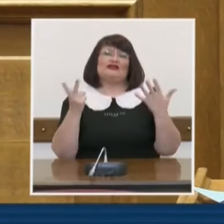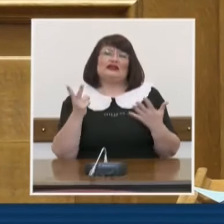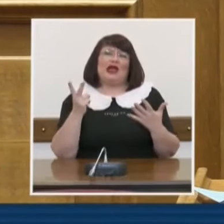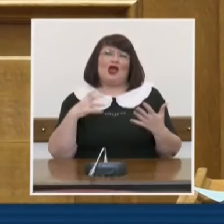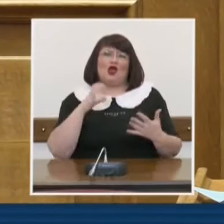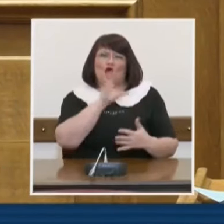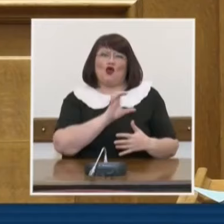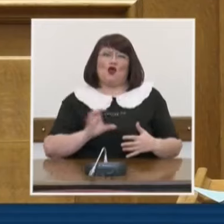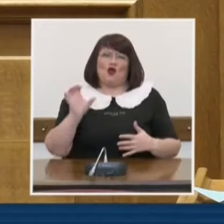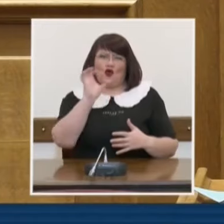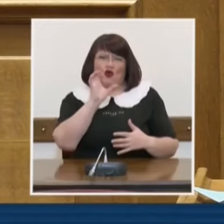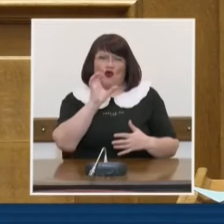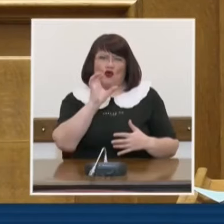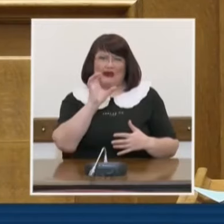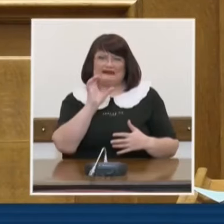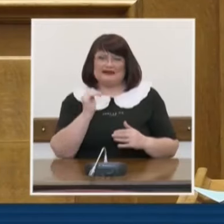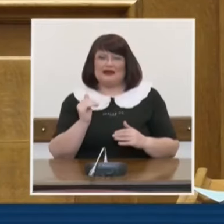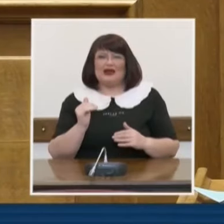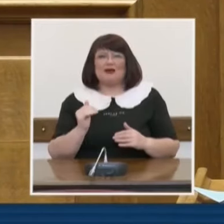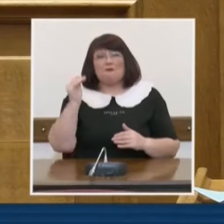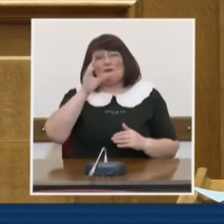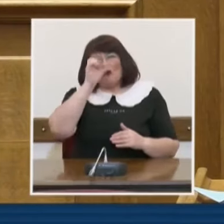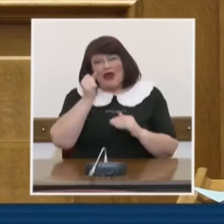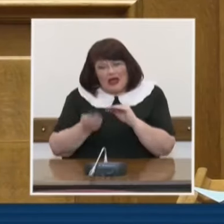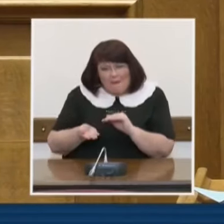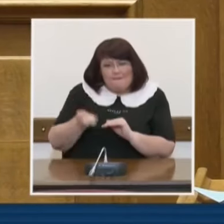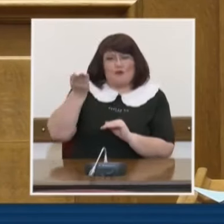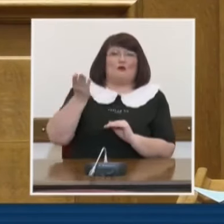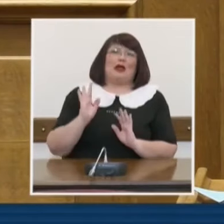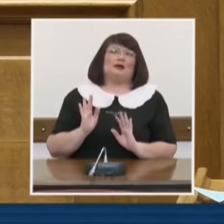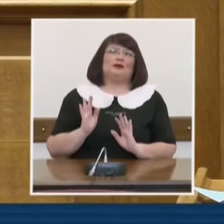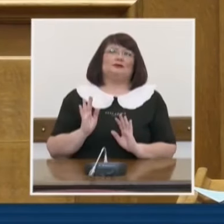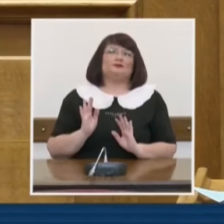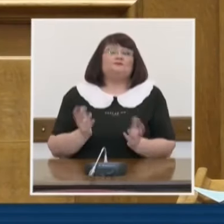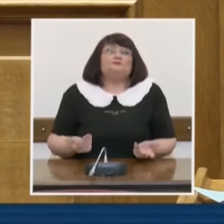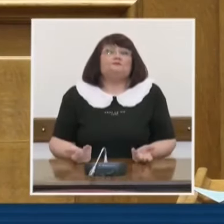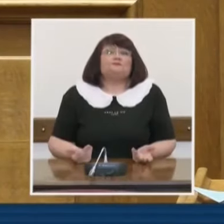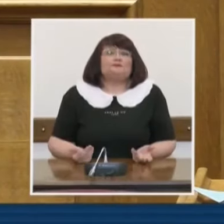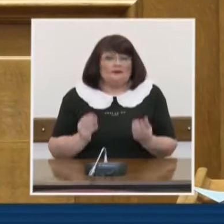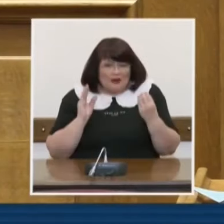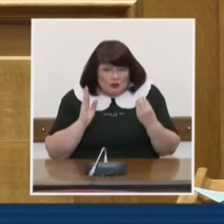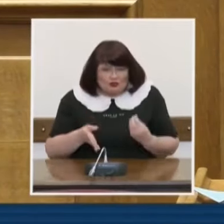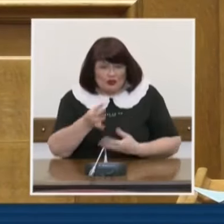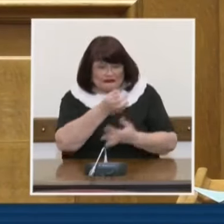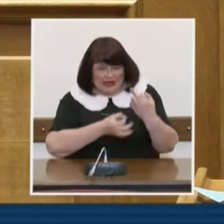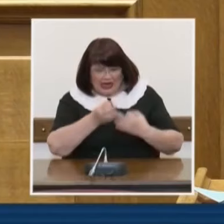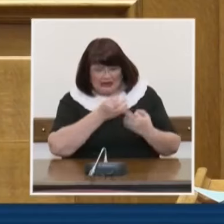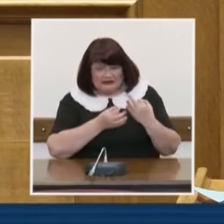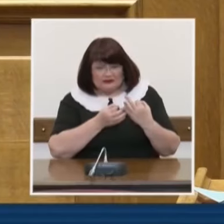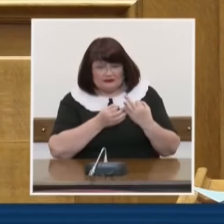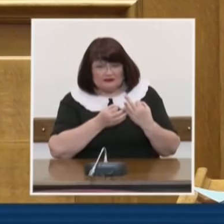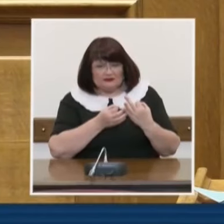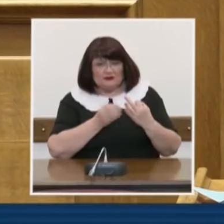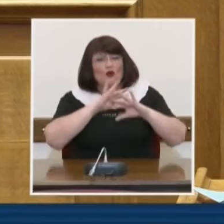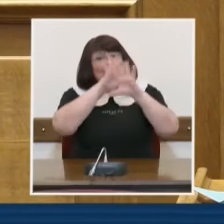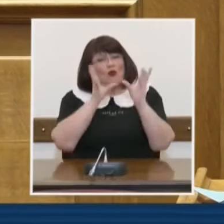ξεπερνάει μόνο η γειτονική Βουλγαρία. Πώς είναι δυνατόν να υποστηρίζετε ότι έχετε ολοκληρωμένη